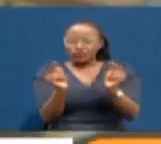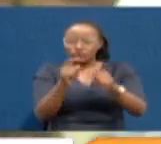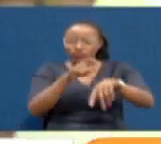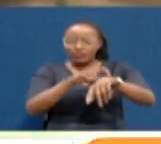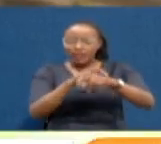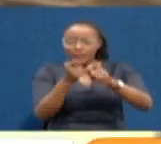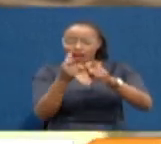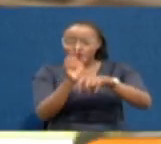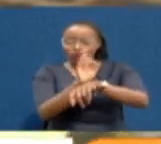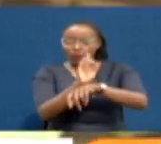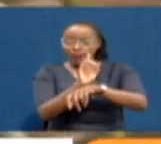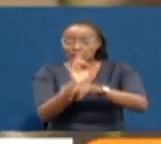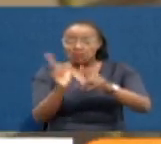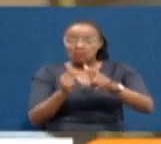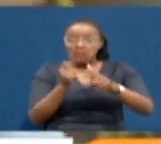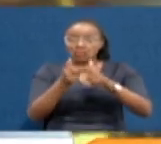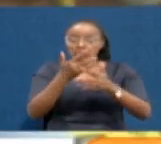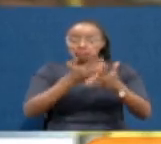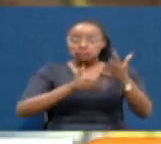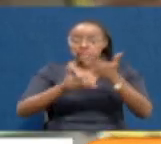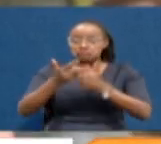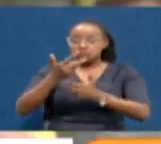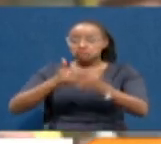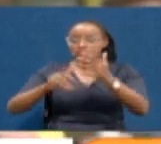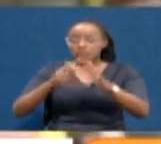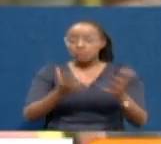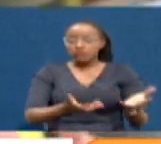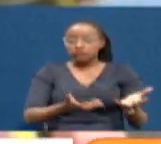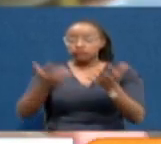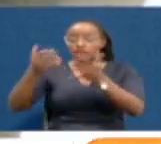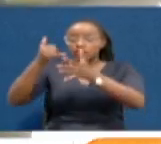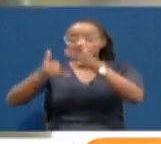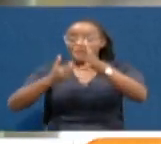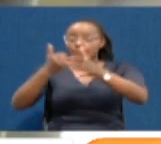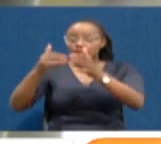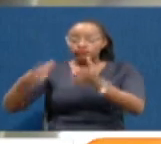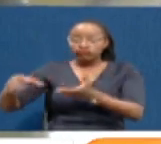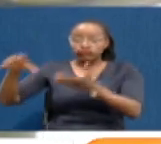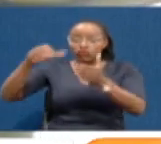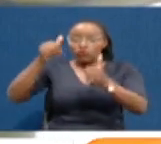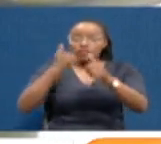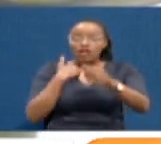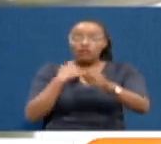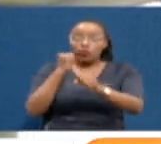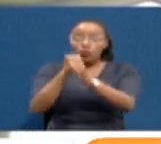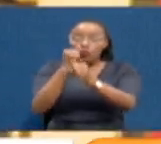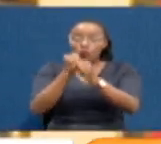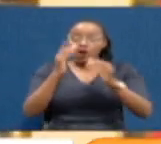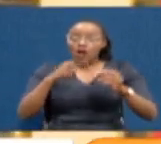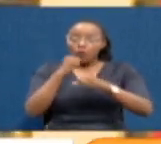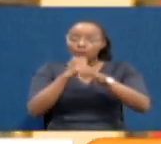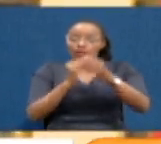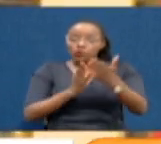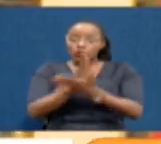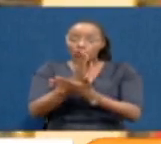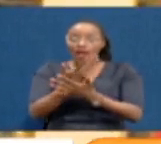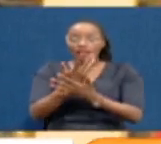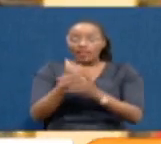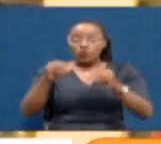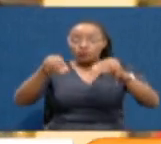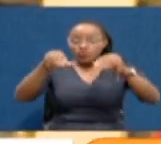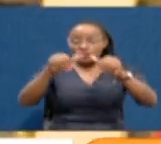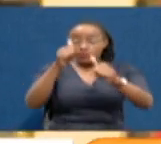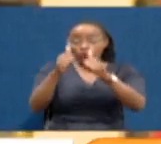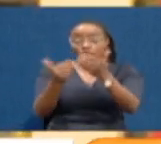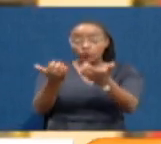kadhaa. Kisha mchanganyiko huo unawekwa kwenye mashine hii iliyo na mfanyikazi anayehakikisha kiwango kimefikia